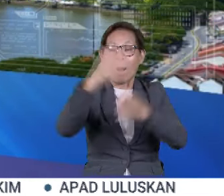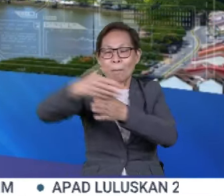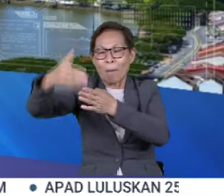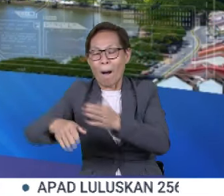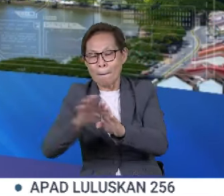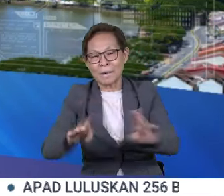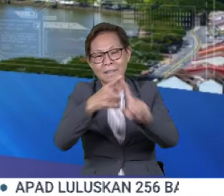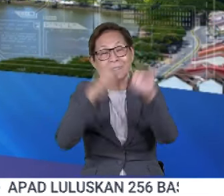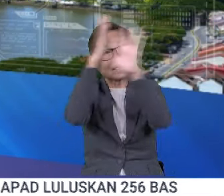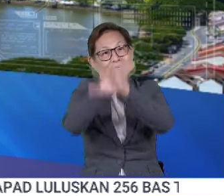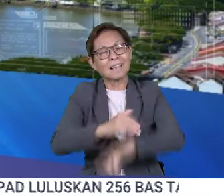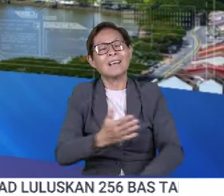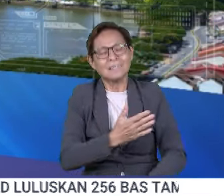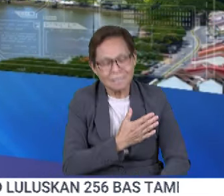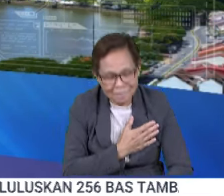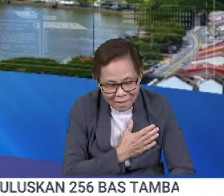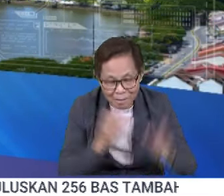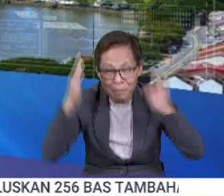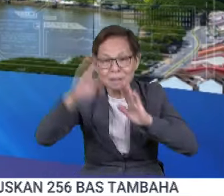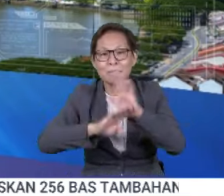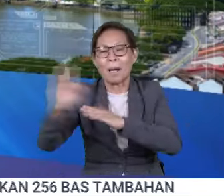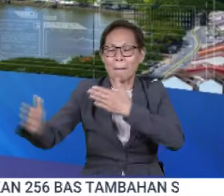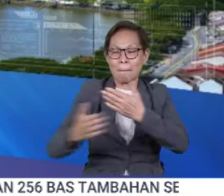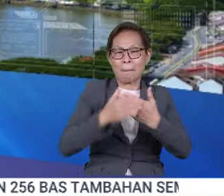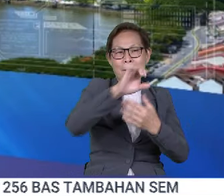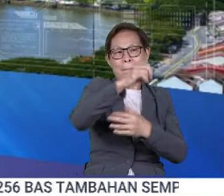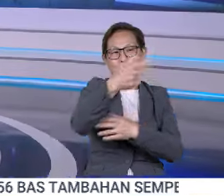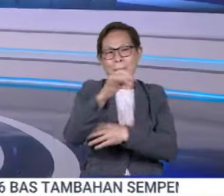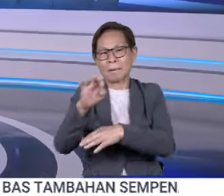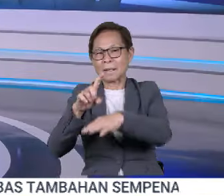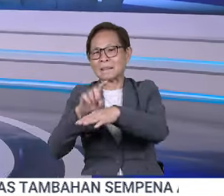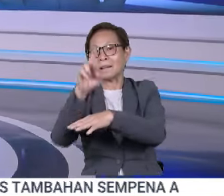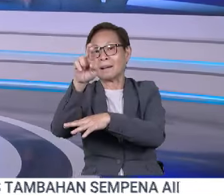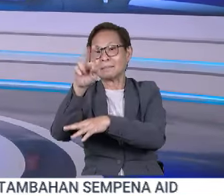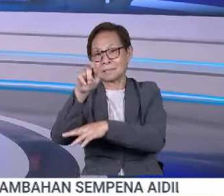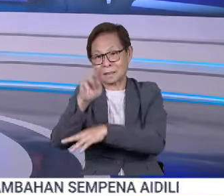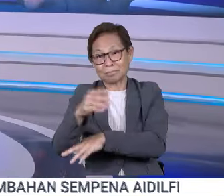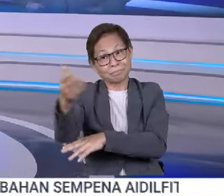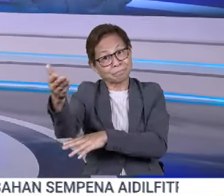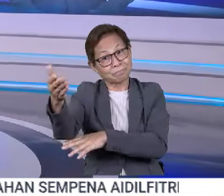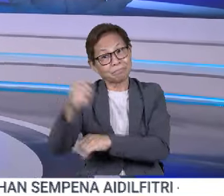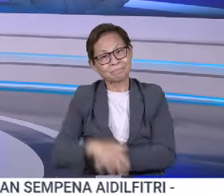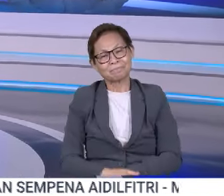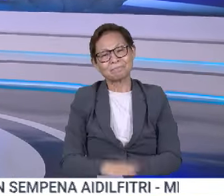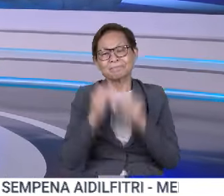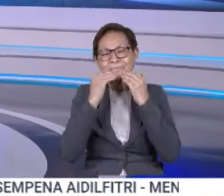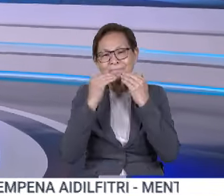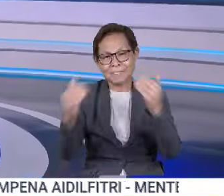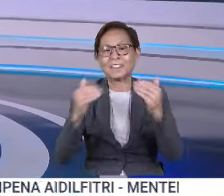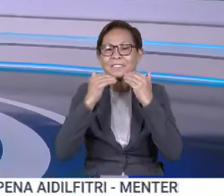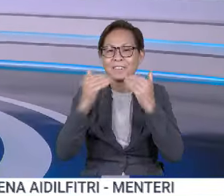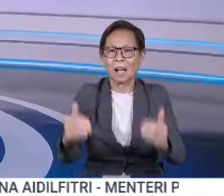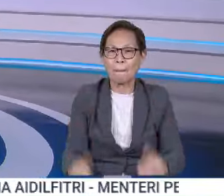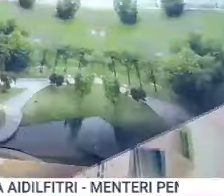berita dari Sarawak. Salam Malaysia Madani. Kita kembali bersama Sahi di Angkasa Puri. Sahi, silakan. Baik Buma, terima kasih.